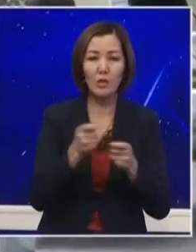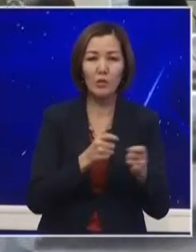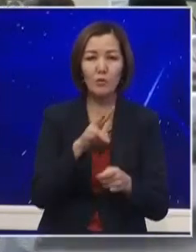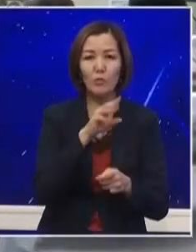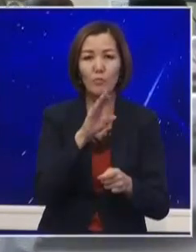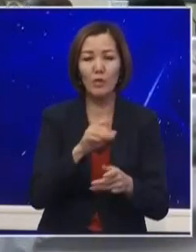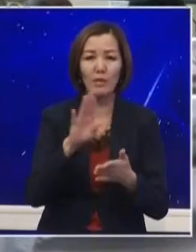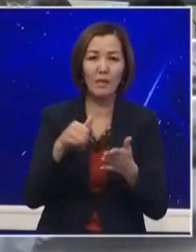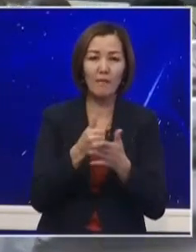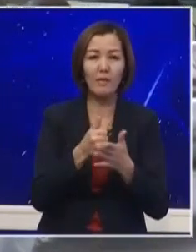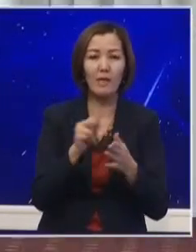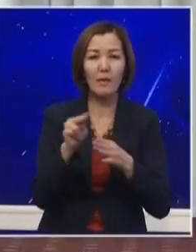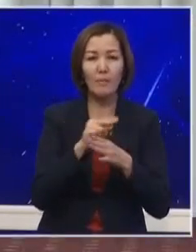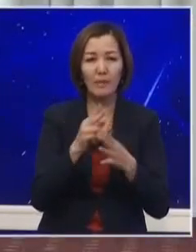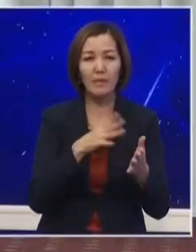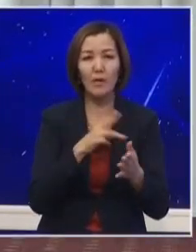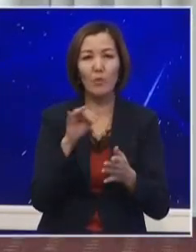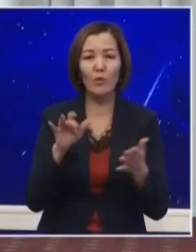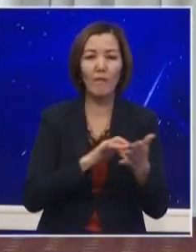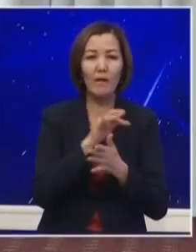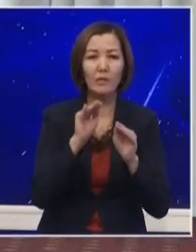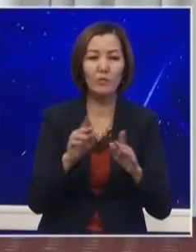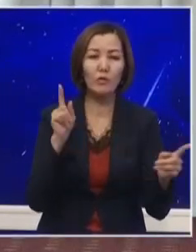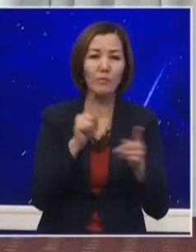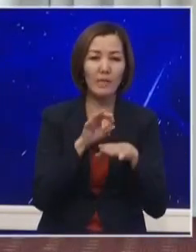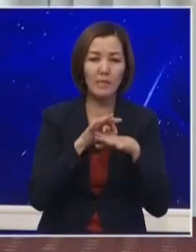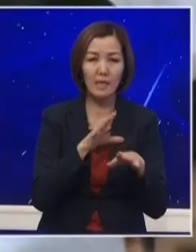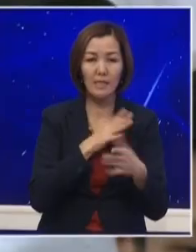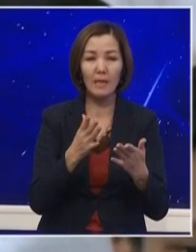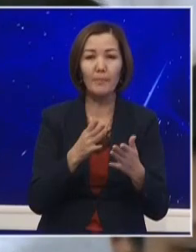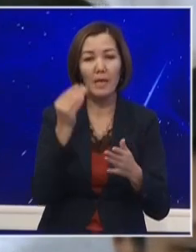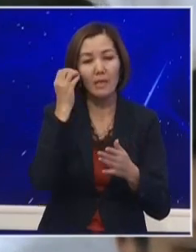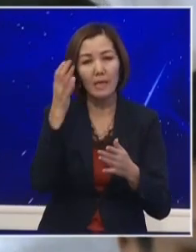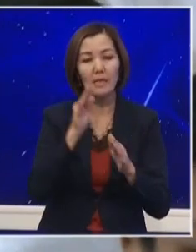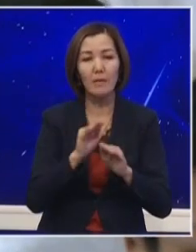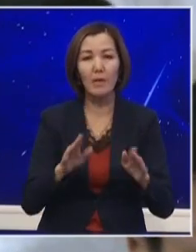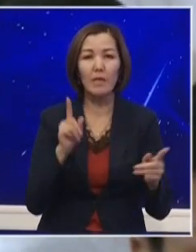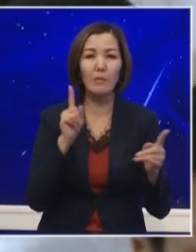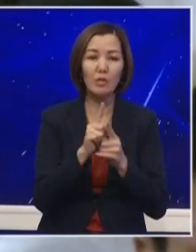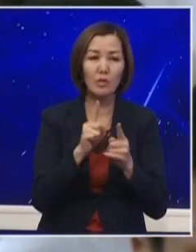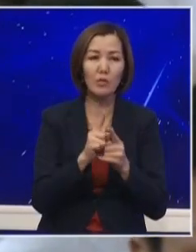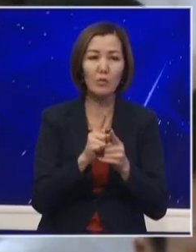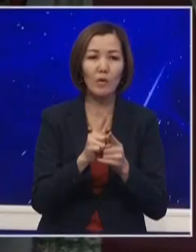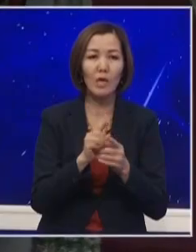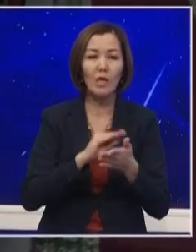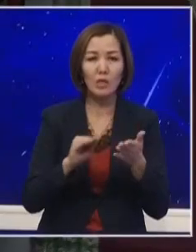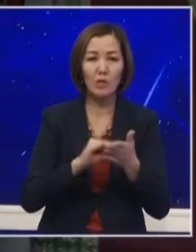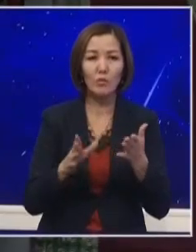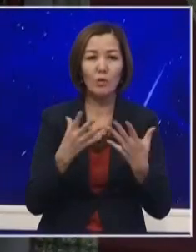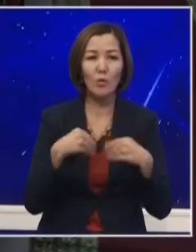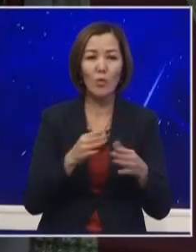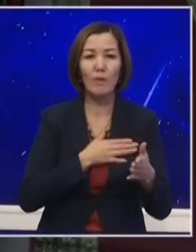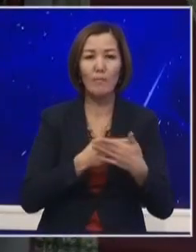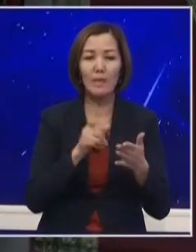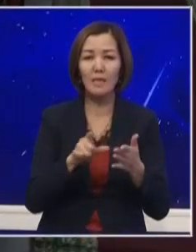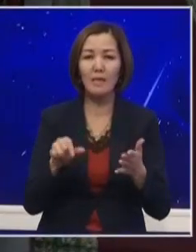бас продюсері Айсәуле Әділда Қонаев қаласында оқушылармен кездесті. Дарынды балалармен өткен жылы жүздесуге жергілікті жазушылар мен қоғам белсенділері